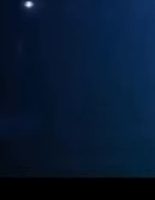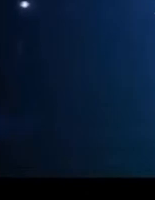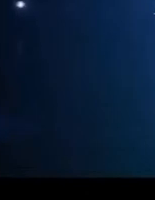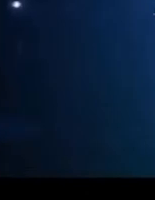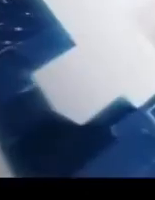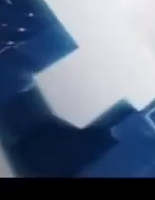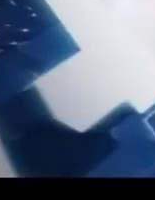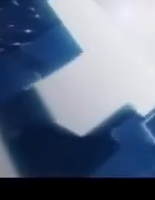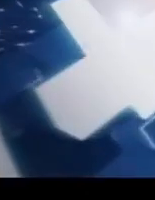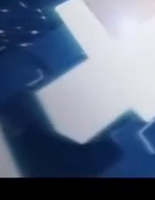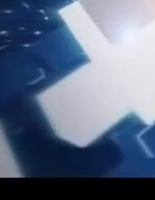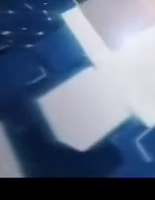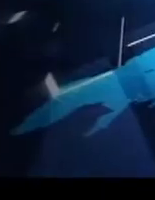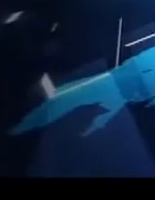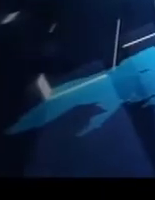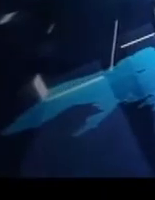Дякую. Дякую.